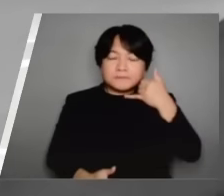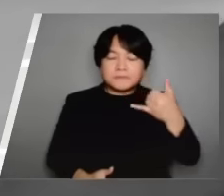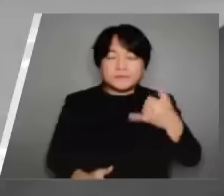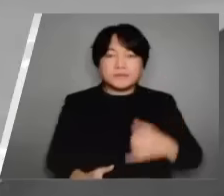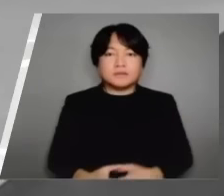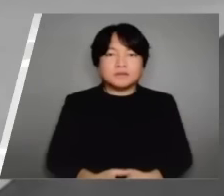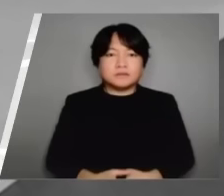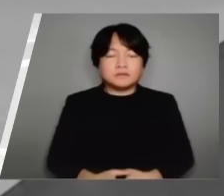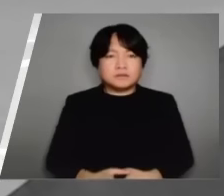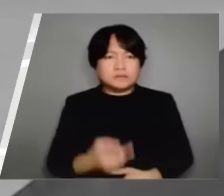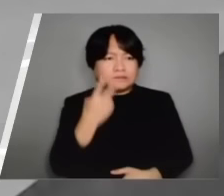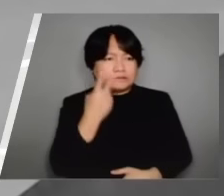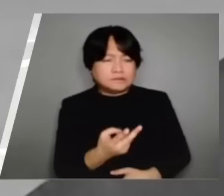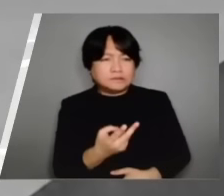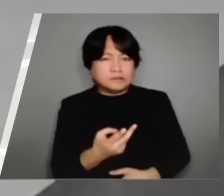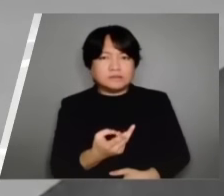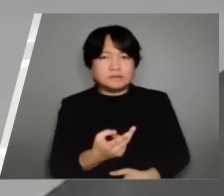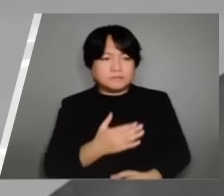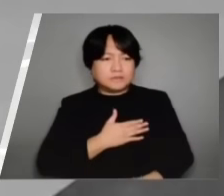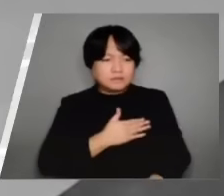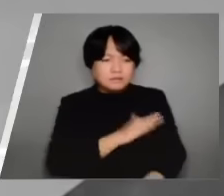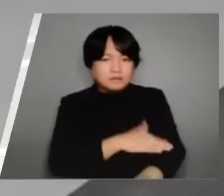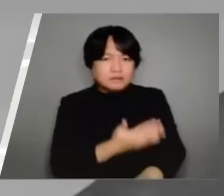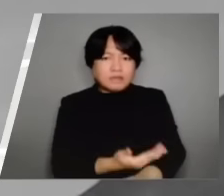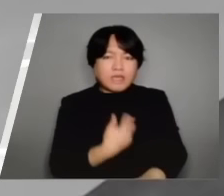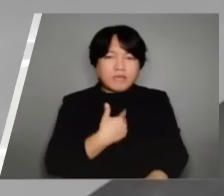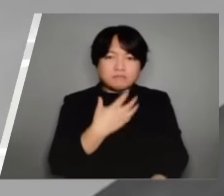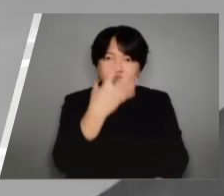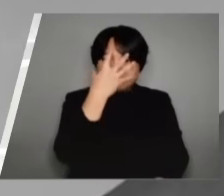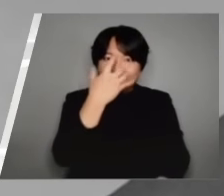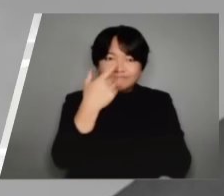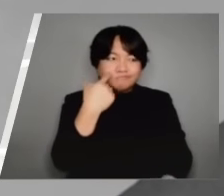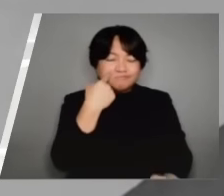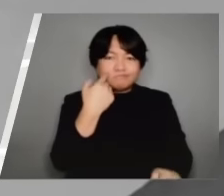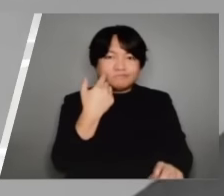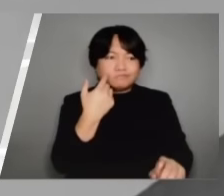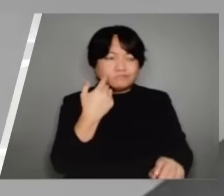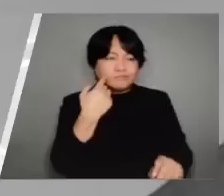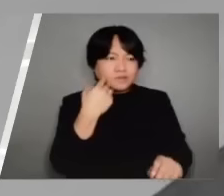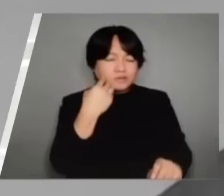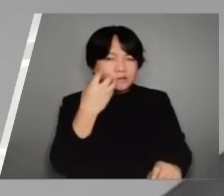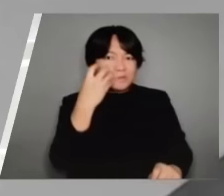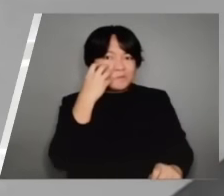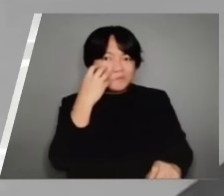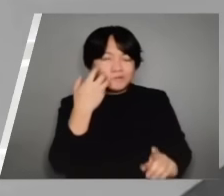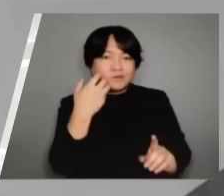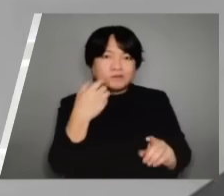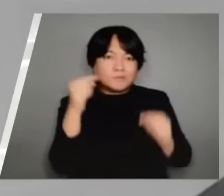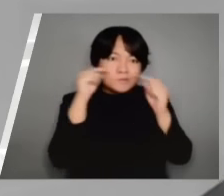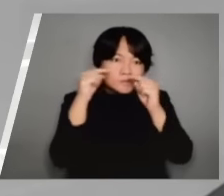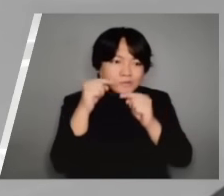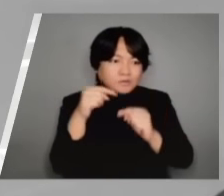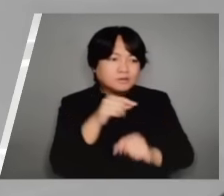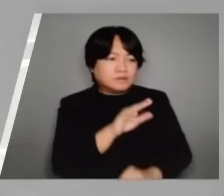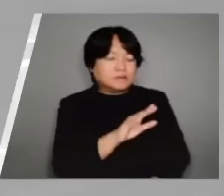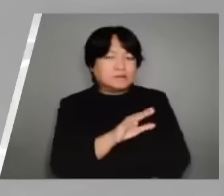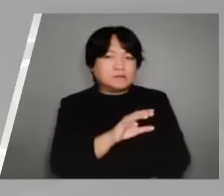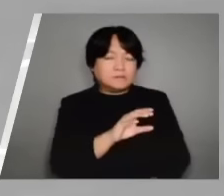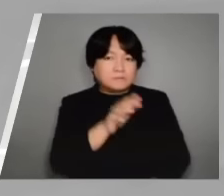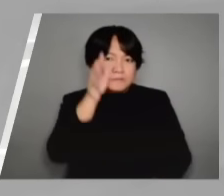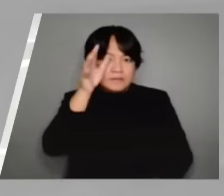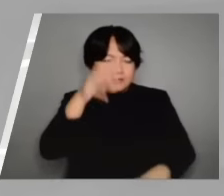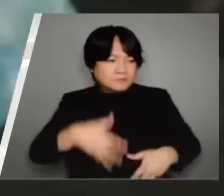po sa mukha ng kanyang anak so Ayun po ah Siguro kumulo na po yung kanyang dugo and then Kumuha